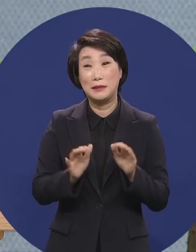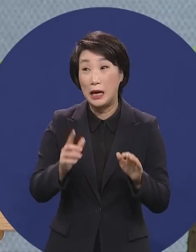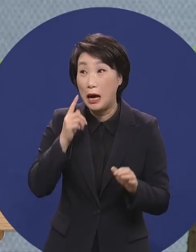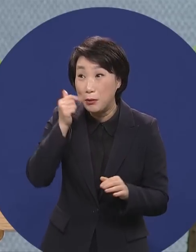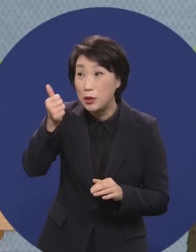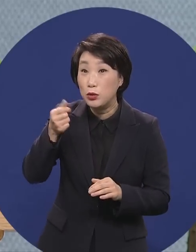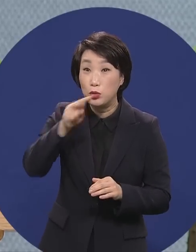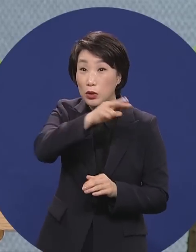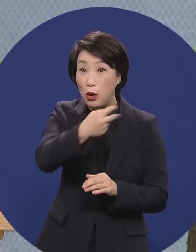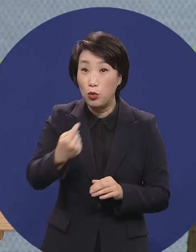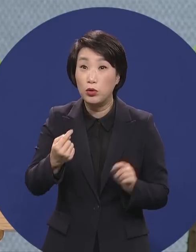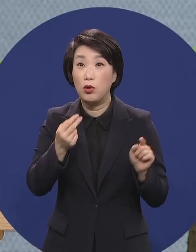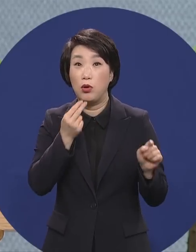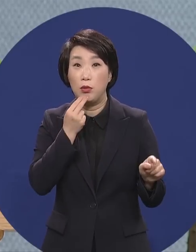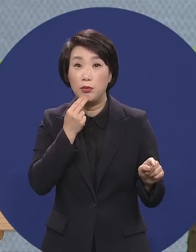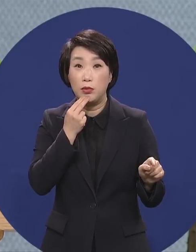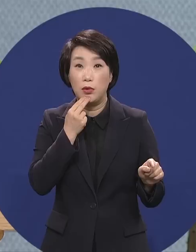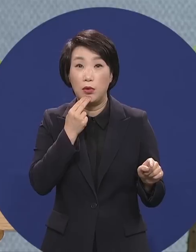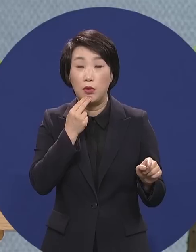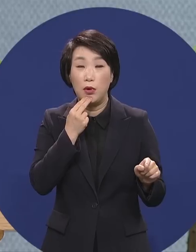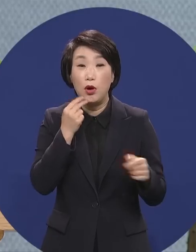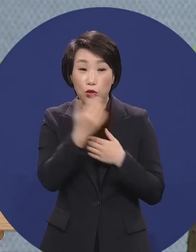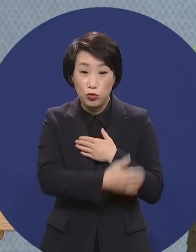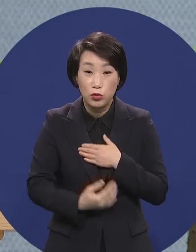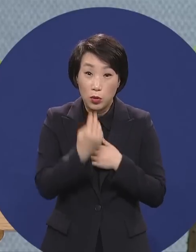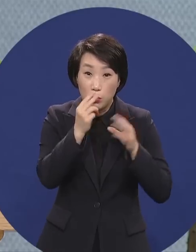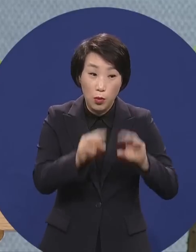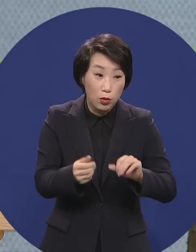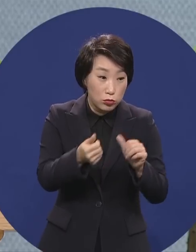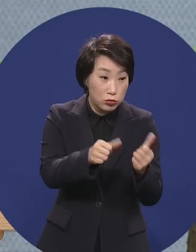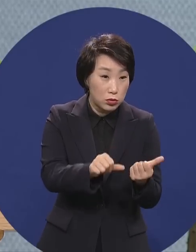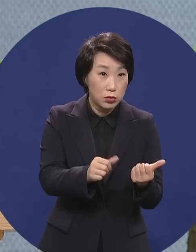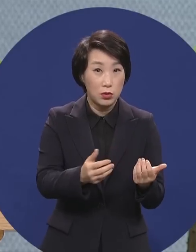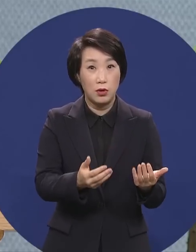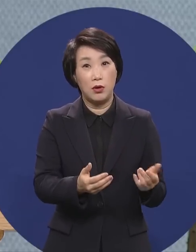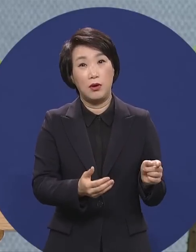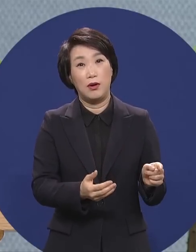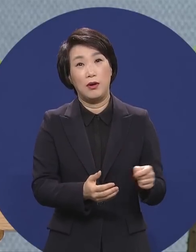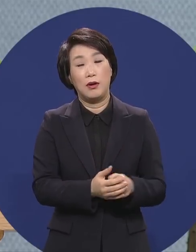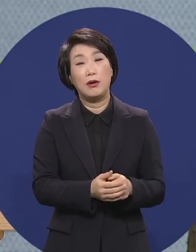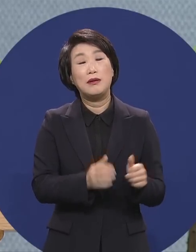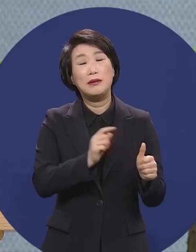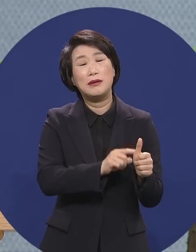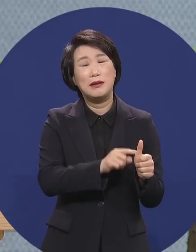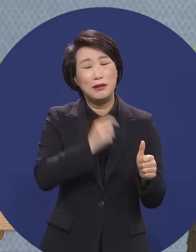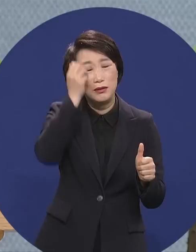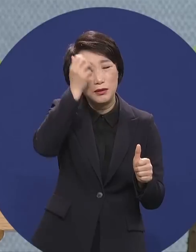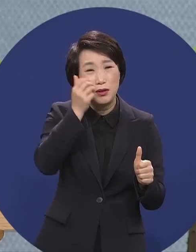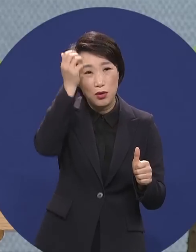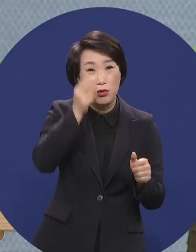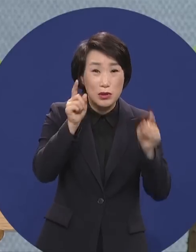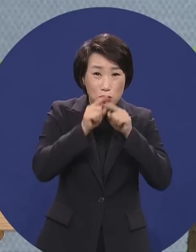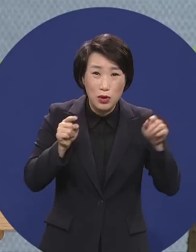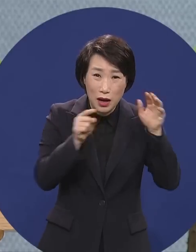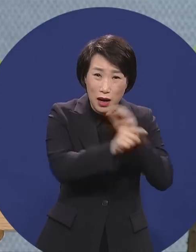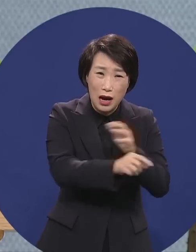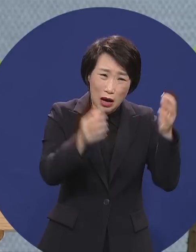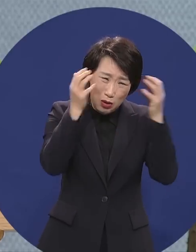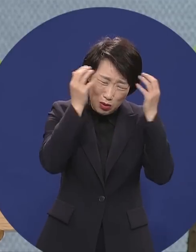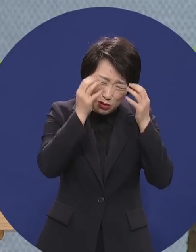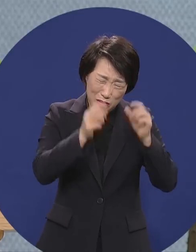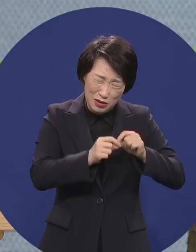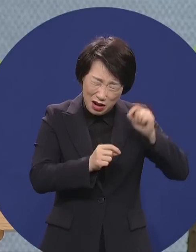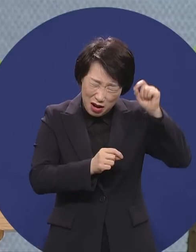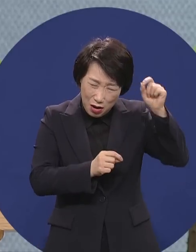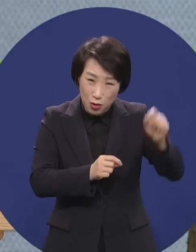아버지께로 돌아오지 못하고 육체가 끝나면 그 영혼은 지옥에 가서